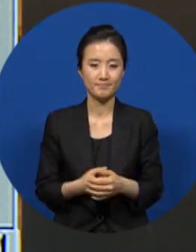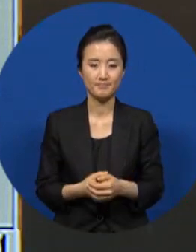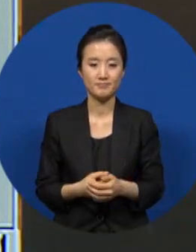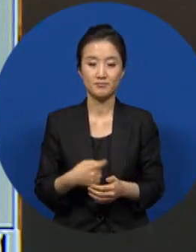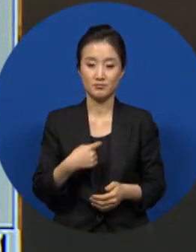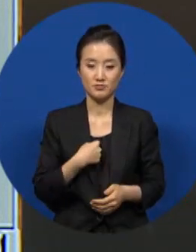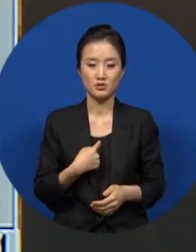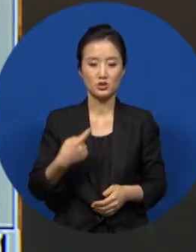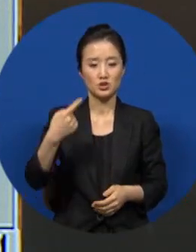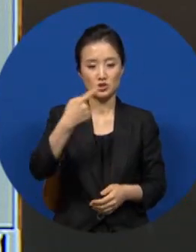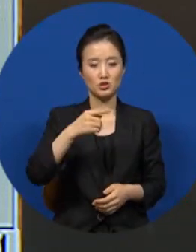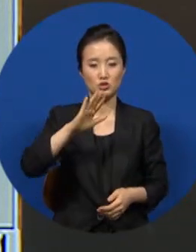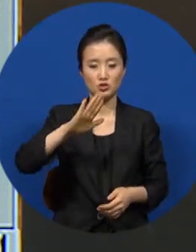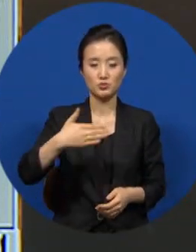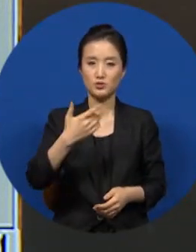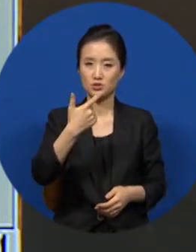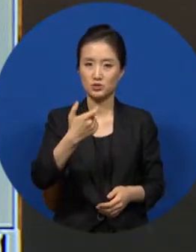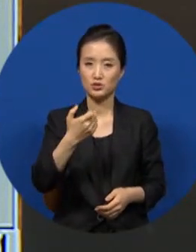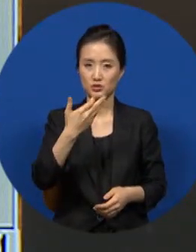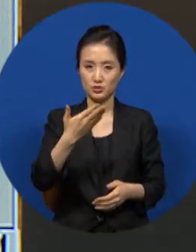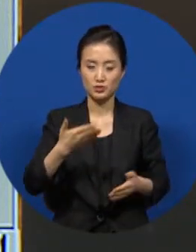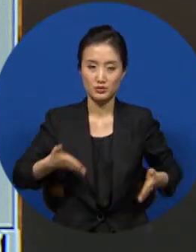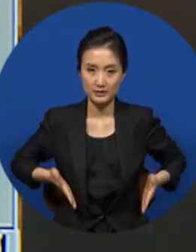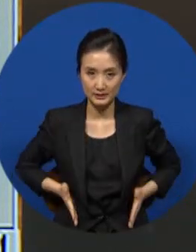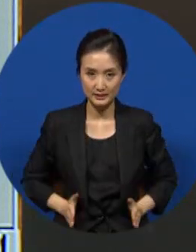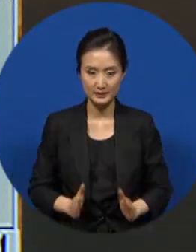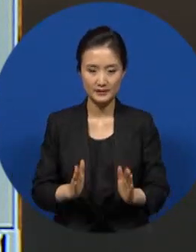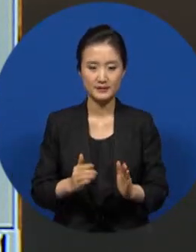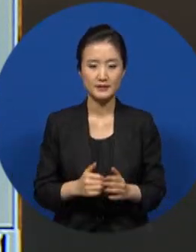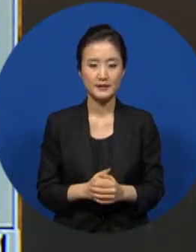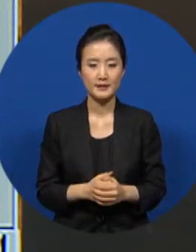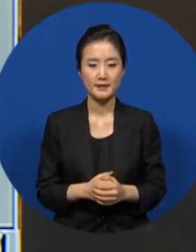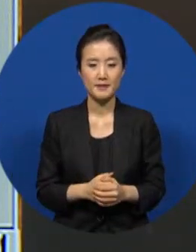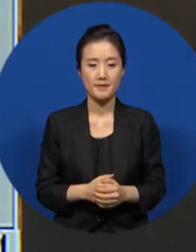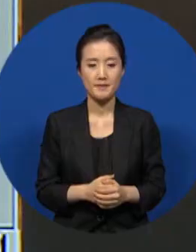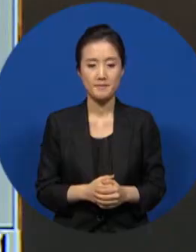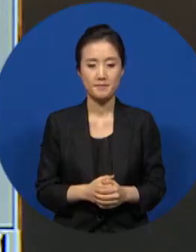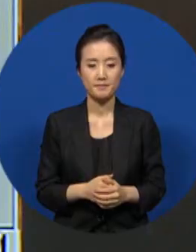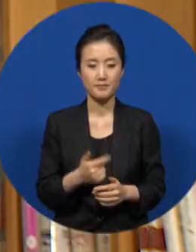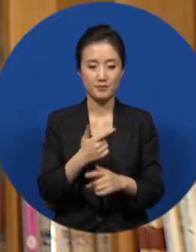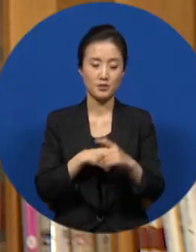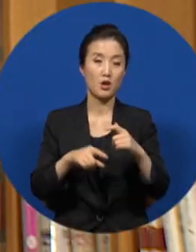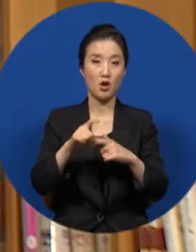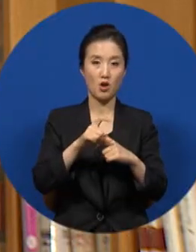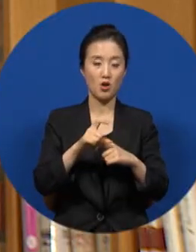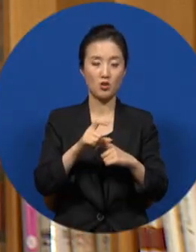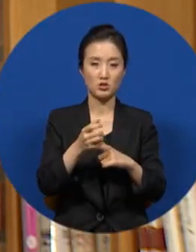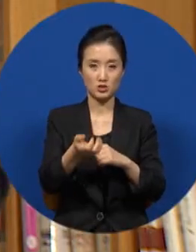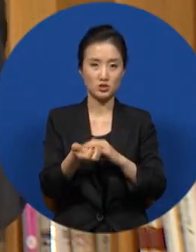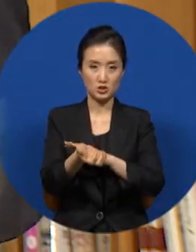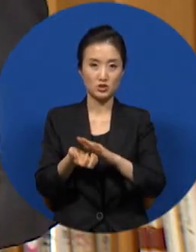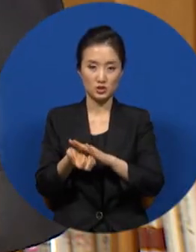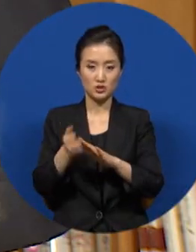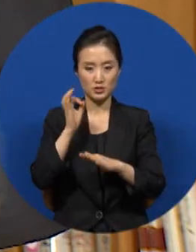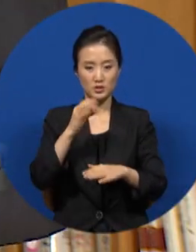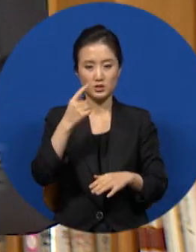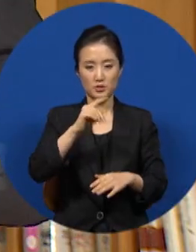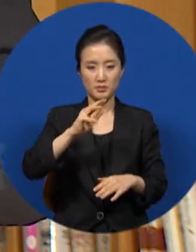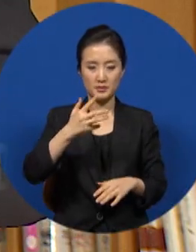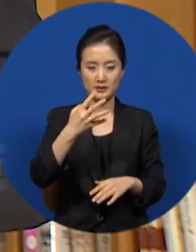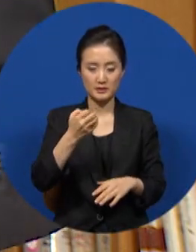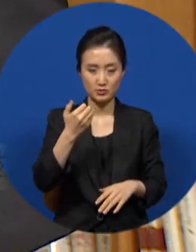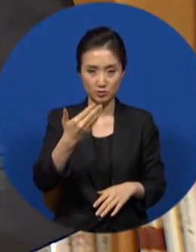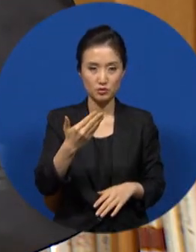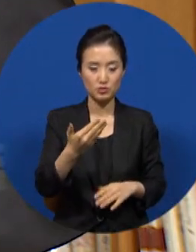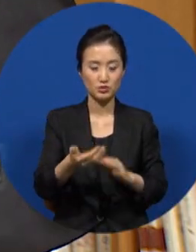1969년생입니다. 그래서 60년 더 거슬러 올라가면 1909년 또 다시 또 60년 더 거슬러 가면은 이제 1849년 전부